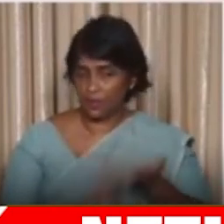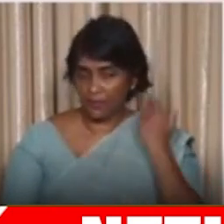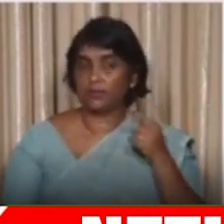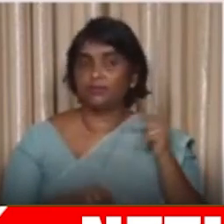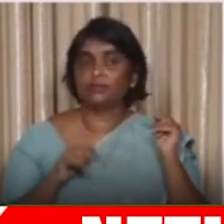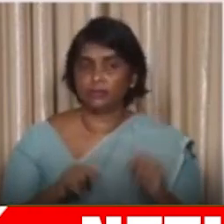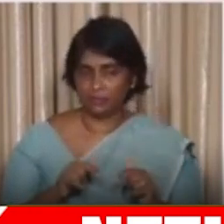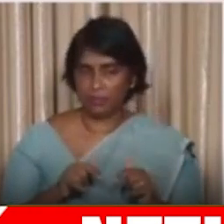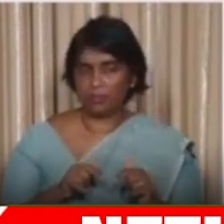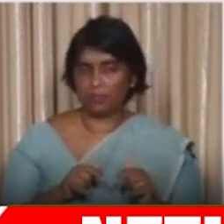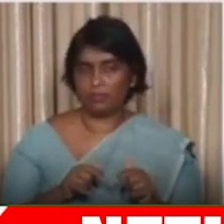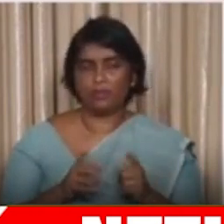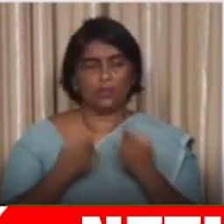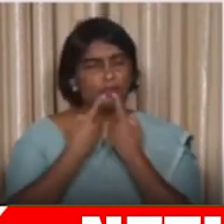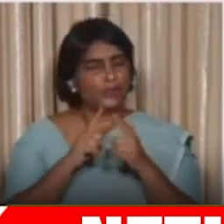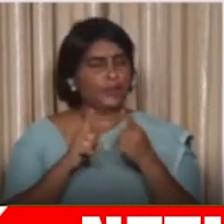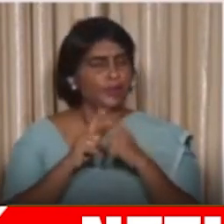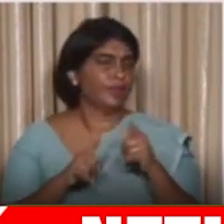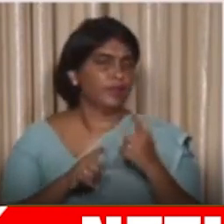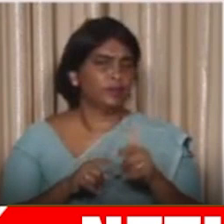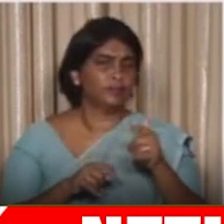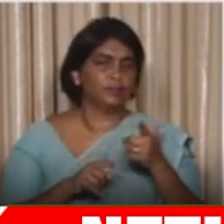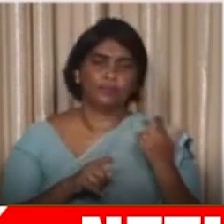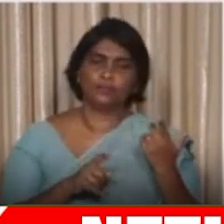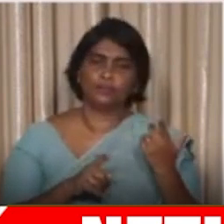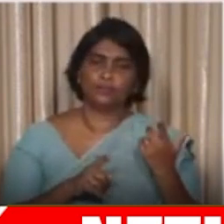අද නොයෙකුත් වර්ගයේ